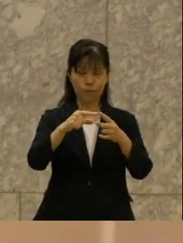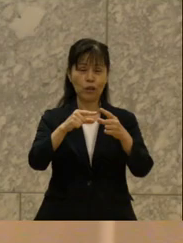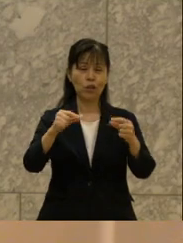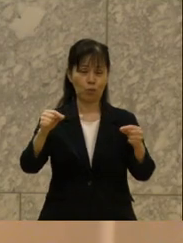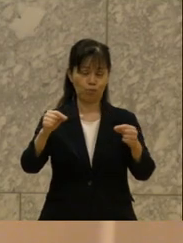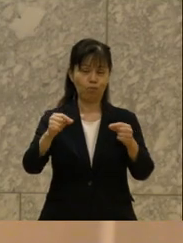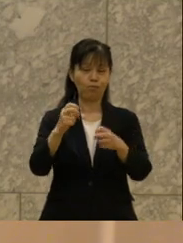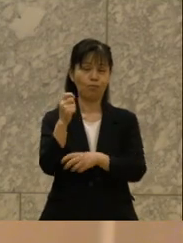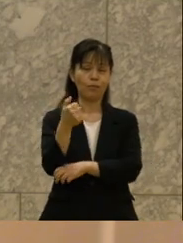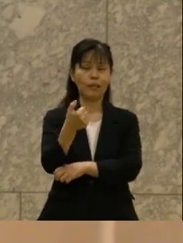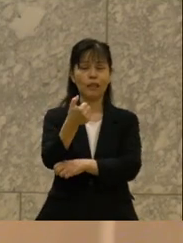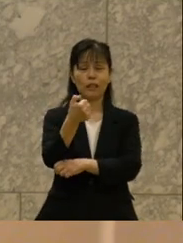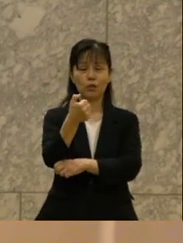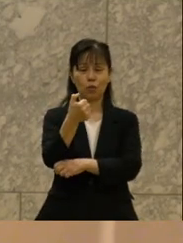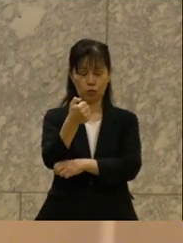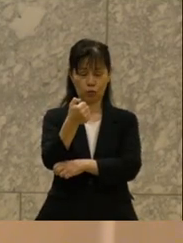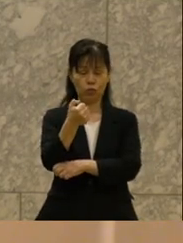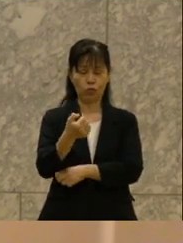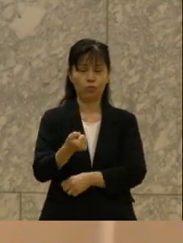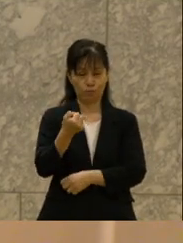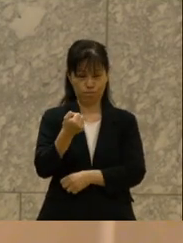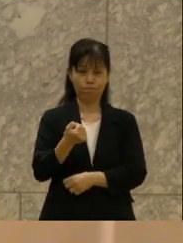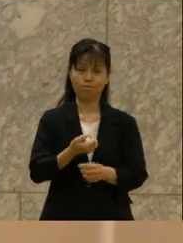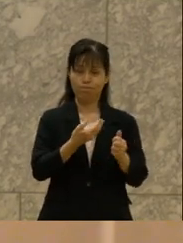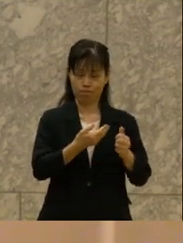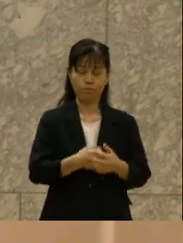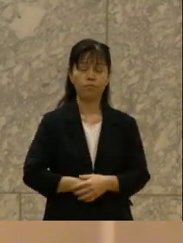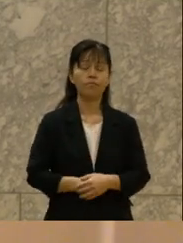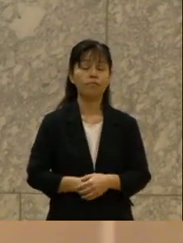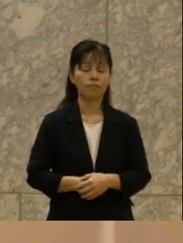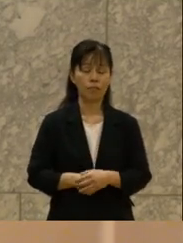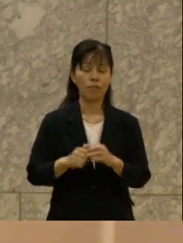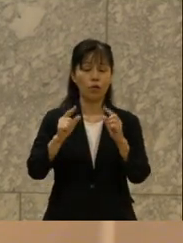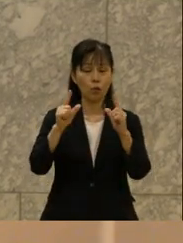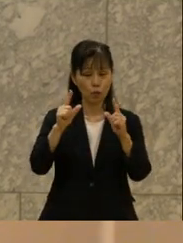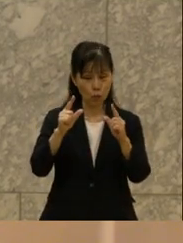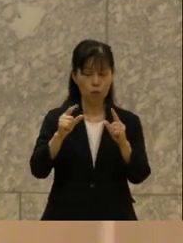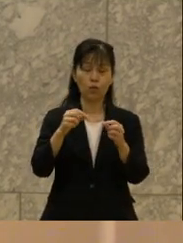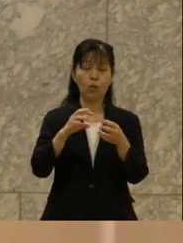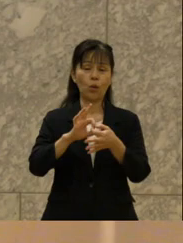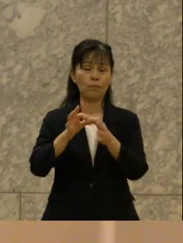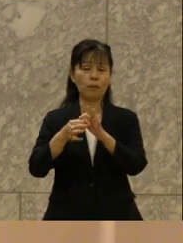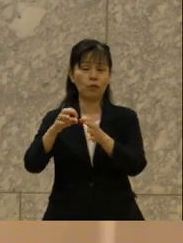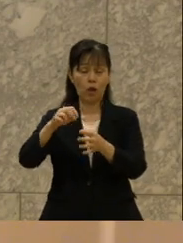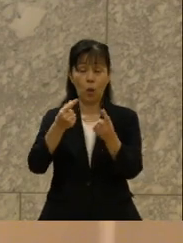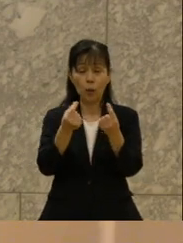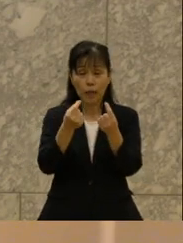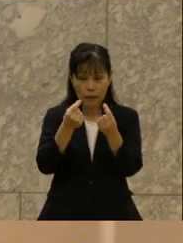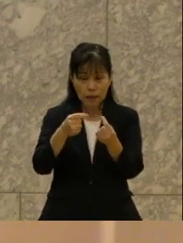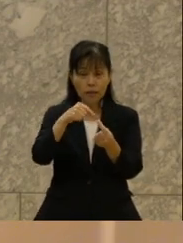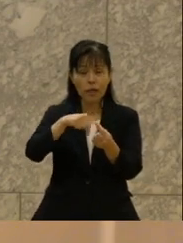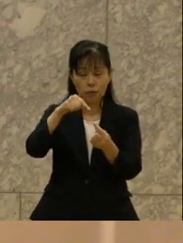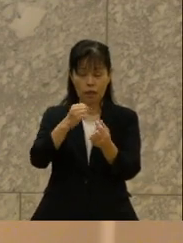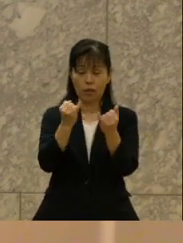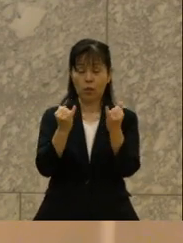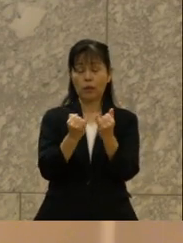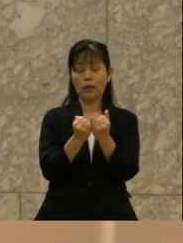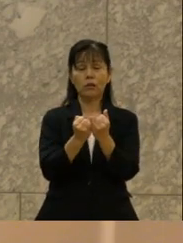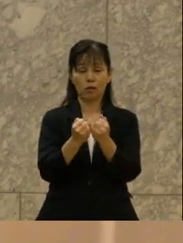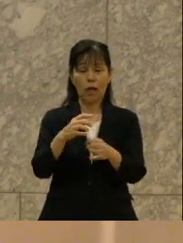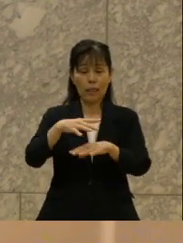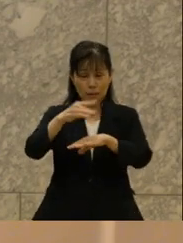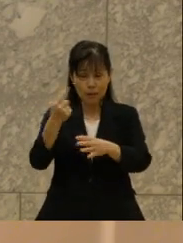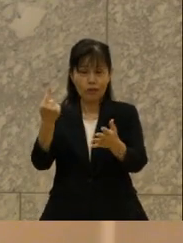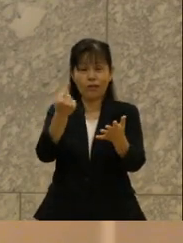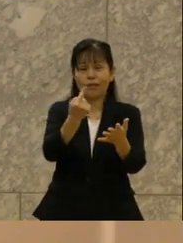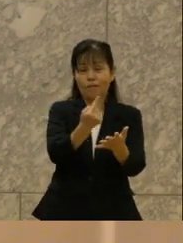です東京2020オリンピックに同種目においてオリンピックでの日本女子選手として初